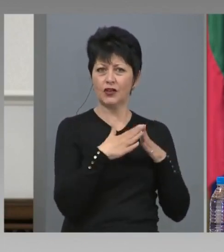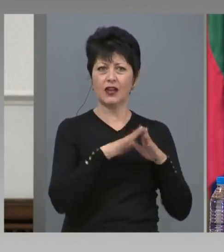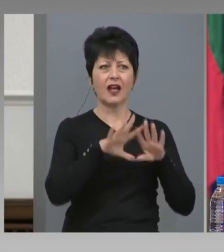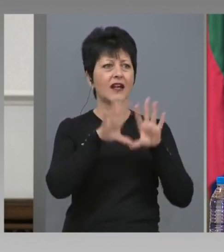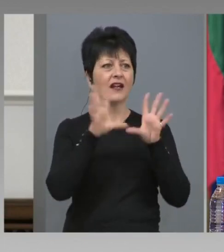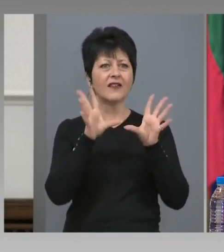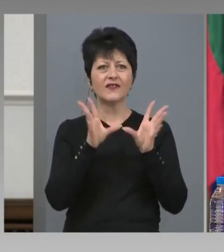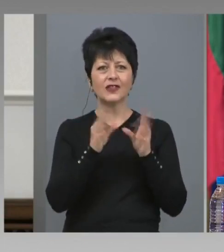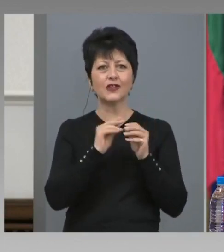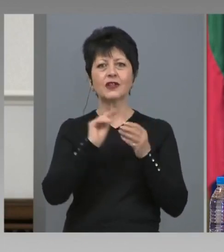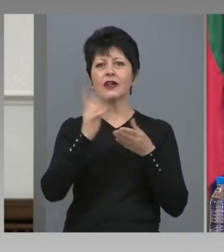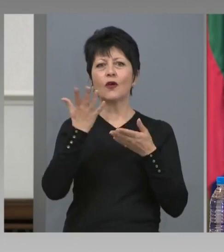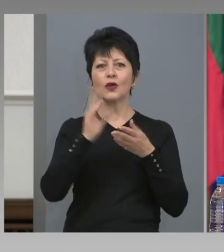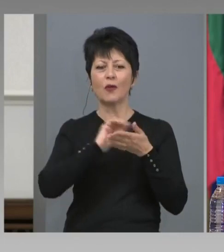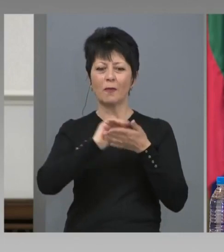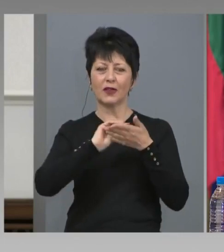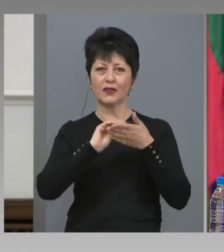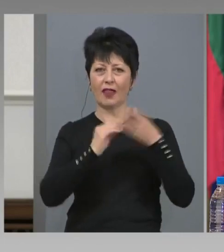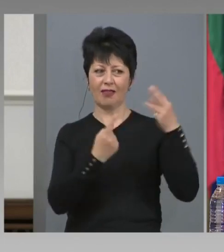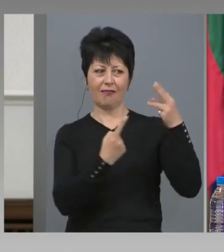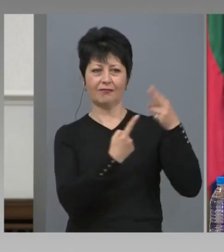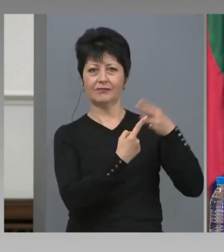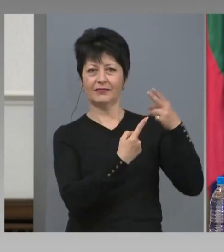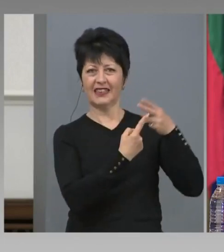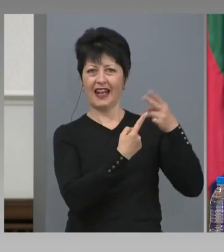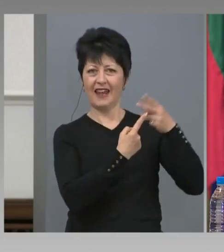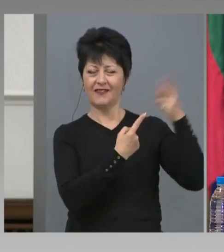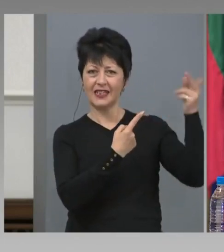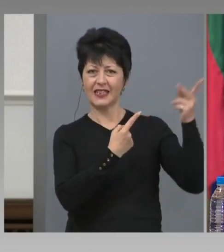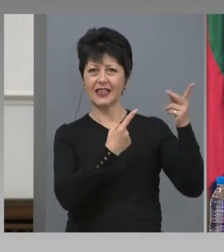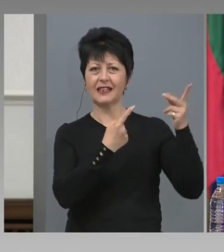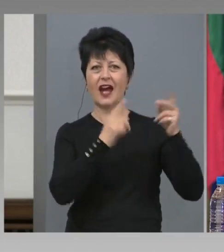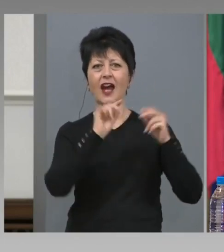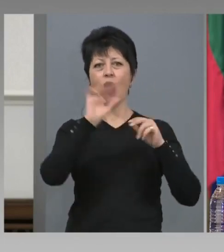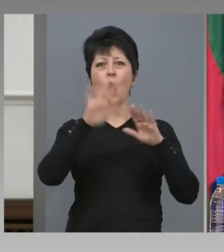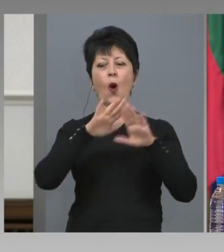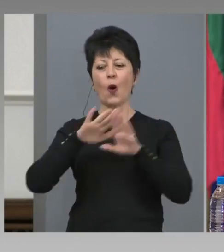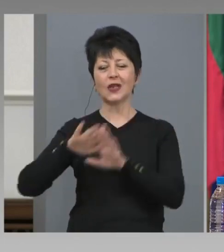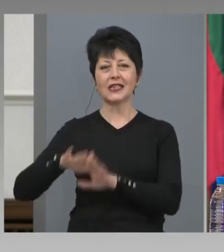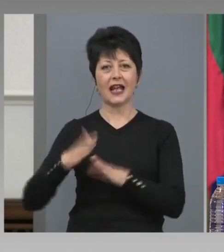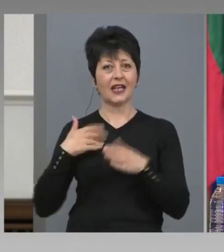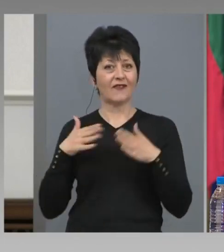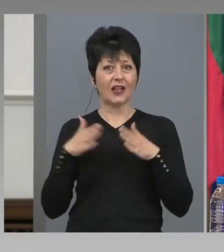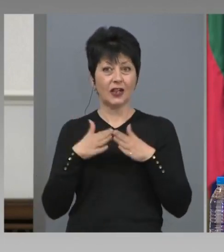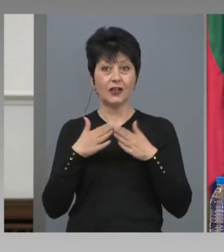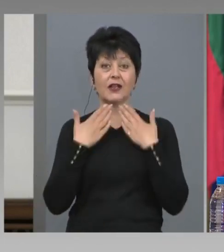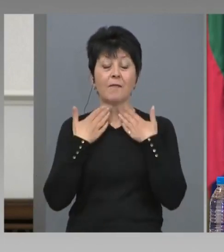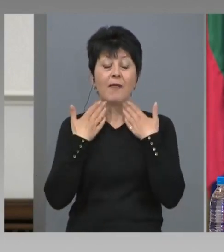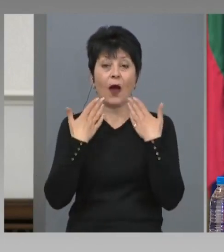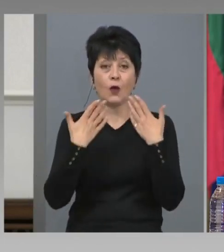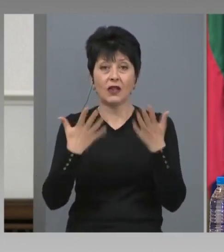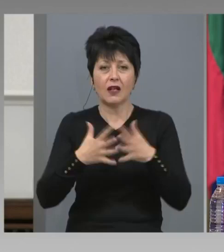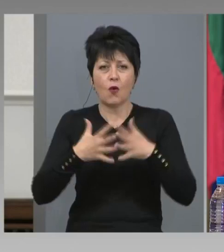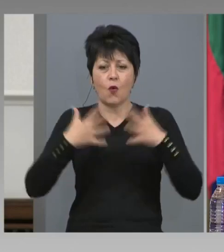екраните изписвате, останете си вкъщи, едно голямо благодаря, защото благодарение на това сме на